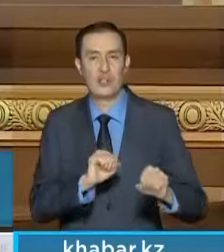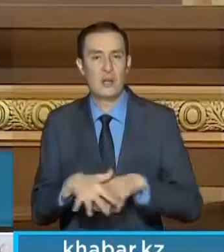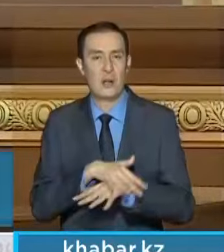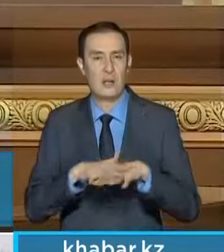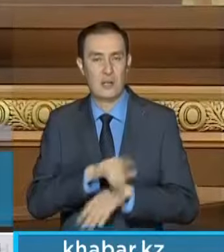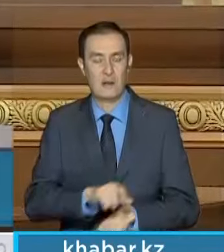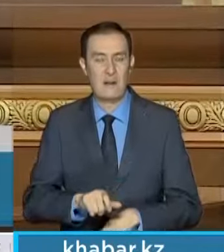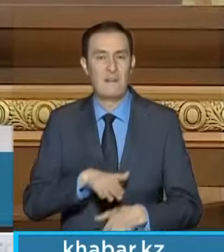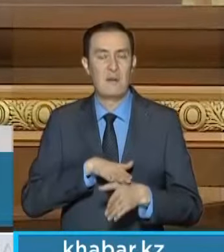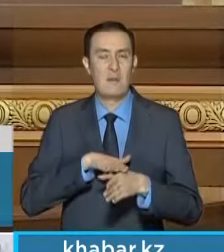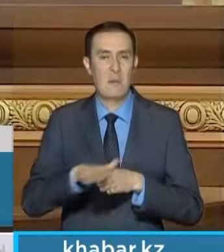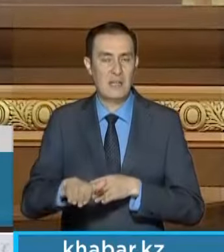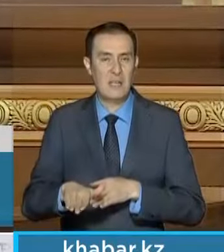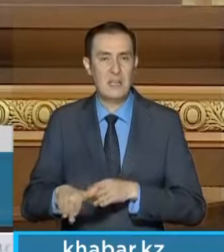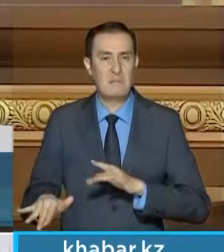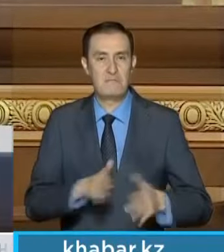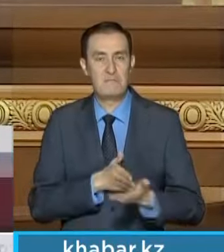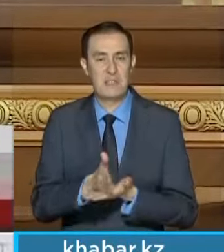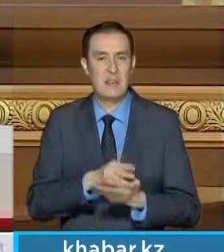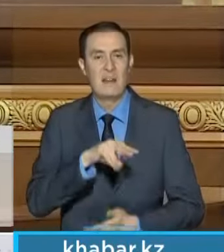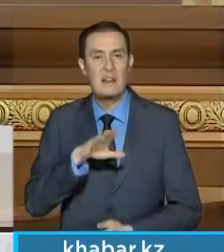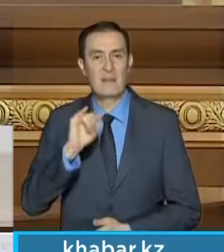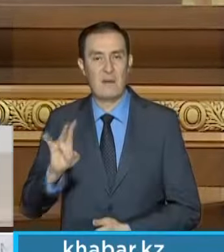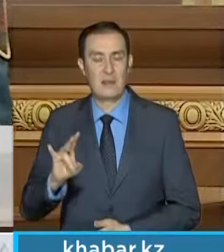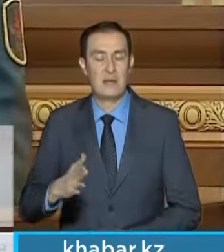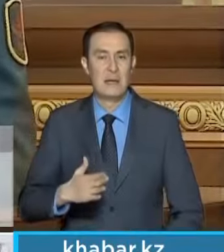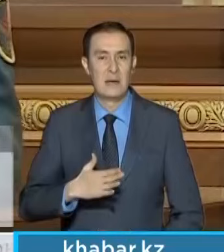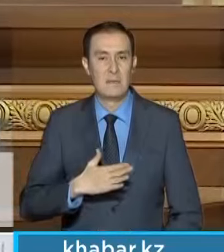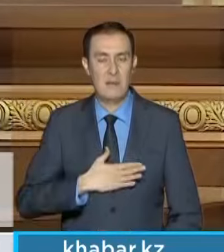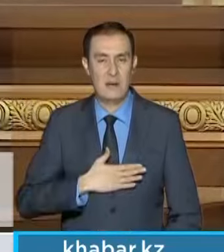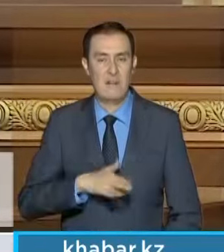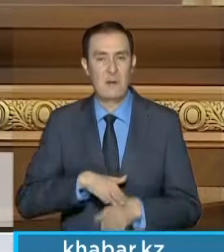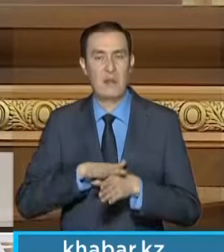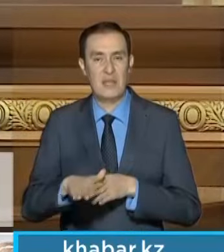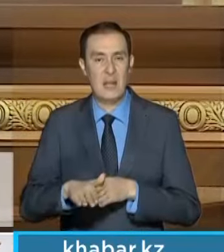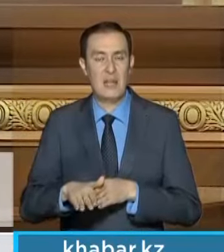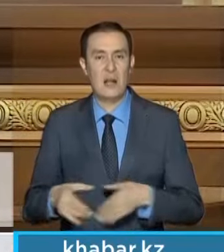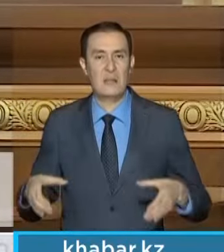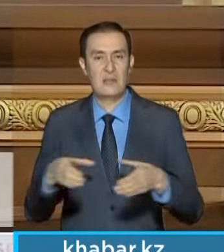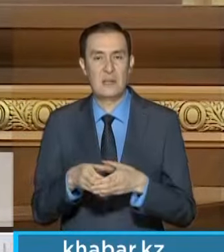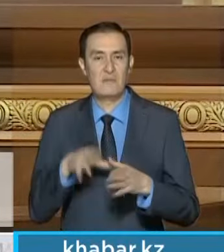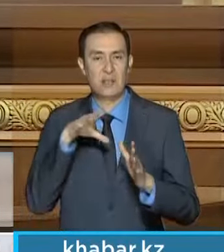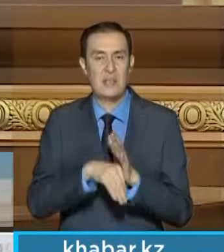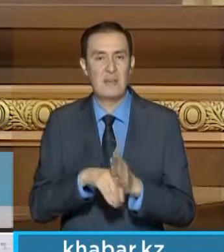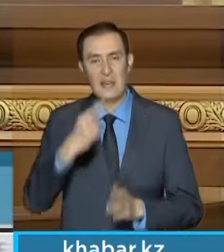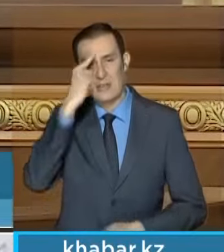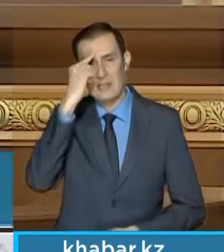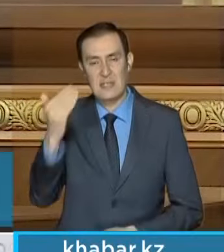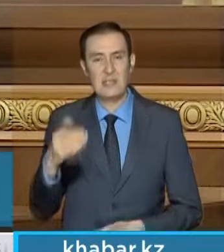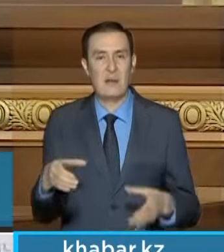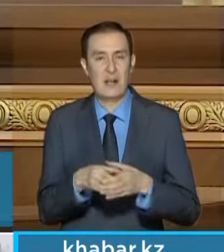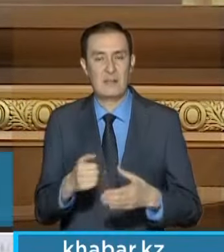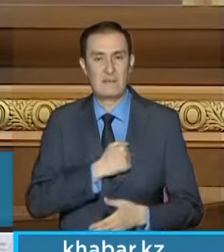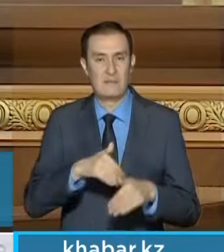знаете, при выполнении миссии в Ливане мы выполняли контингент в составе индийского